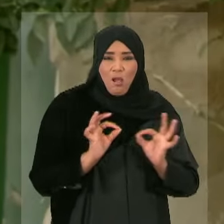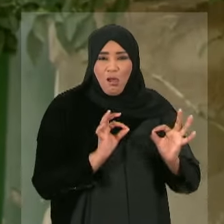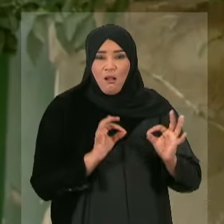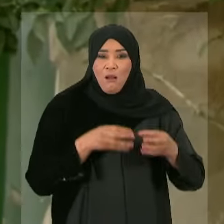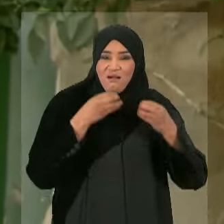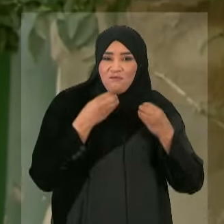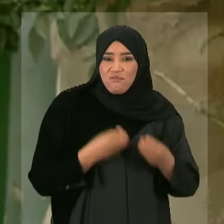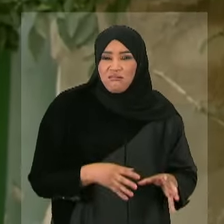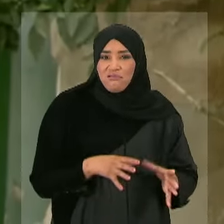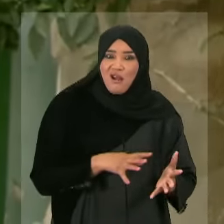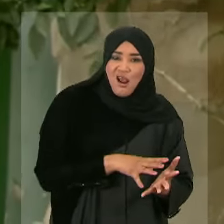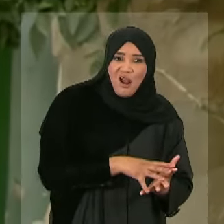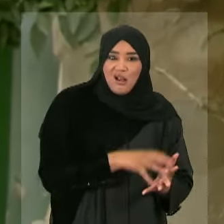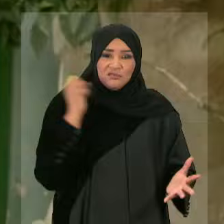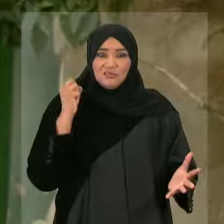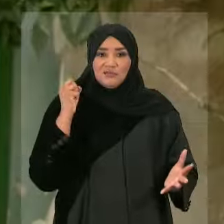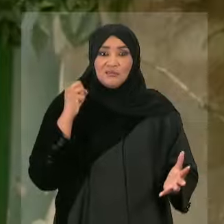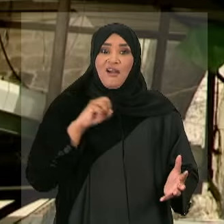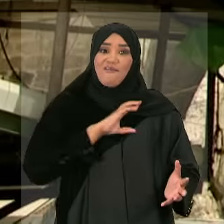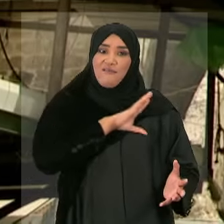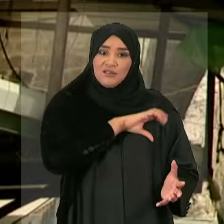في مؤامرة لاقتلاعك من هاي البلاد.